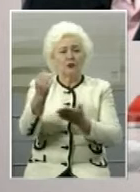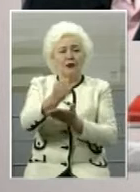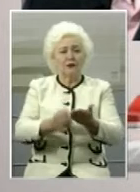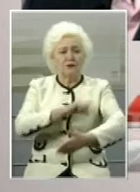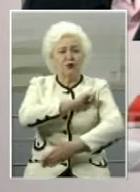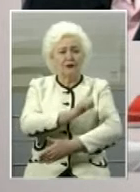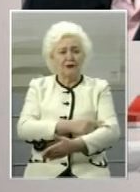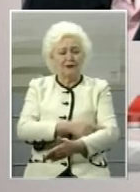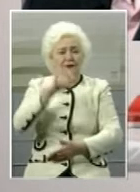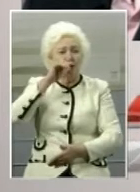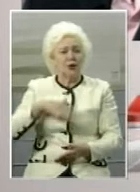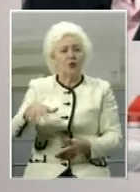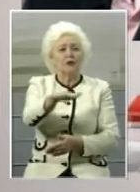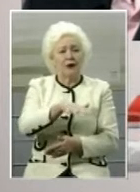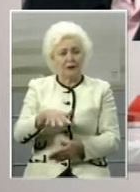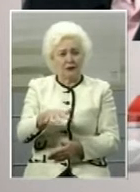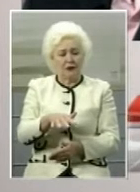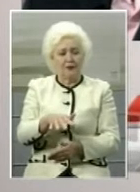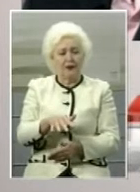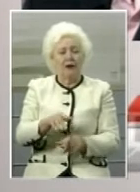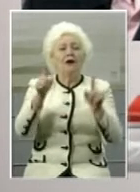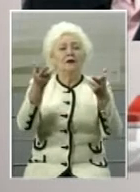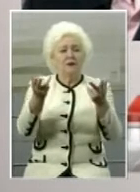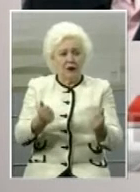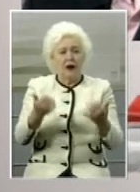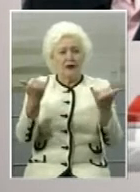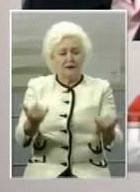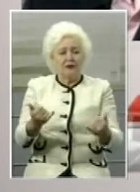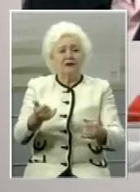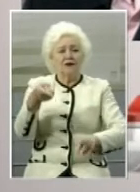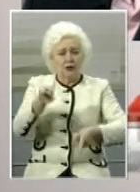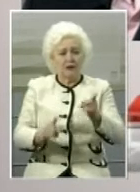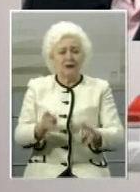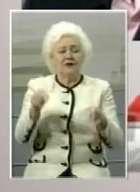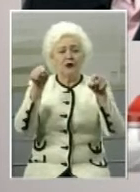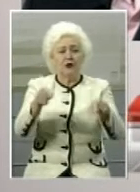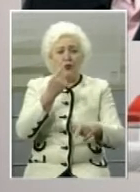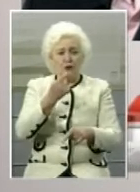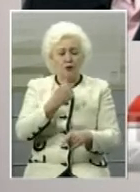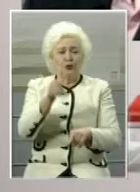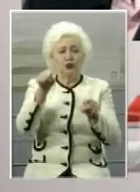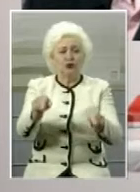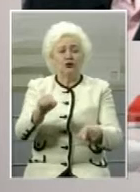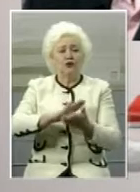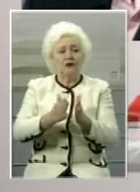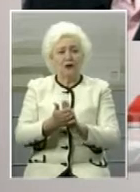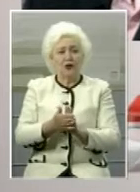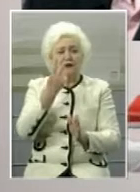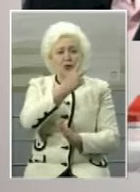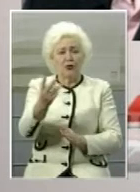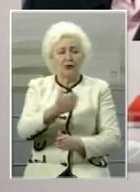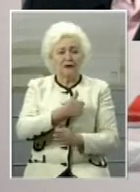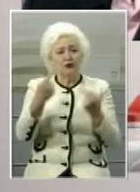сил України. Так, да, дійсно, зараз пробують цю ситуацію показати трошки в іншому.